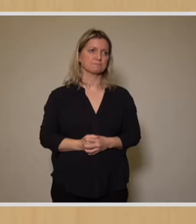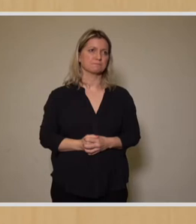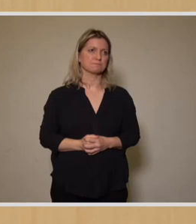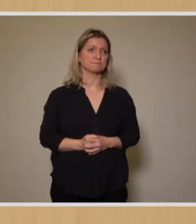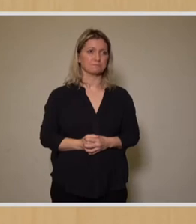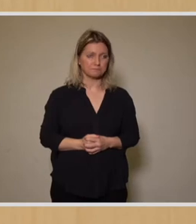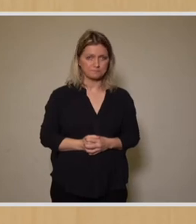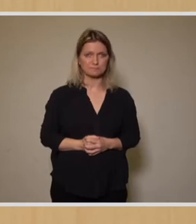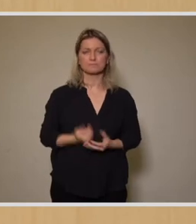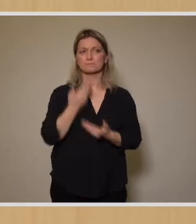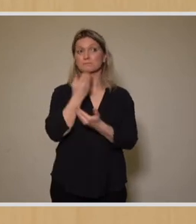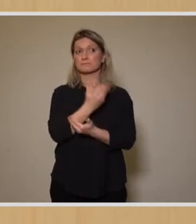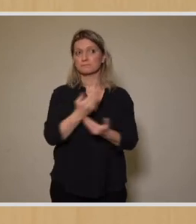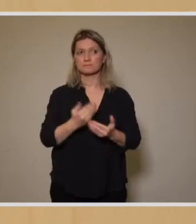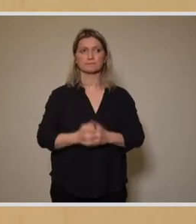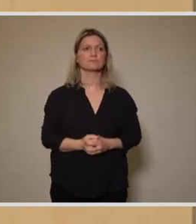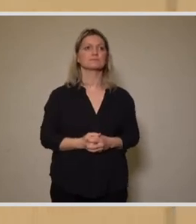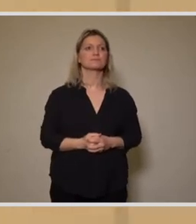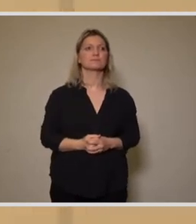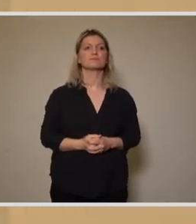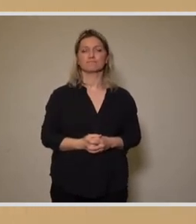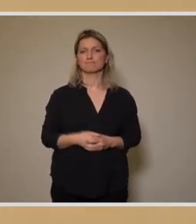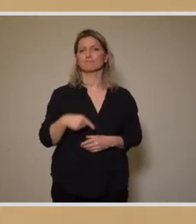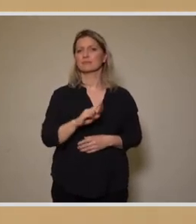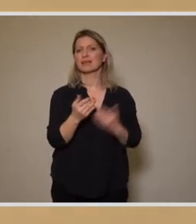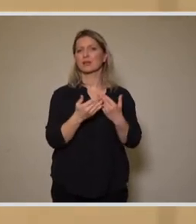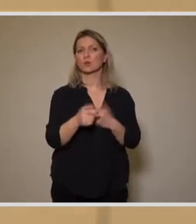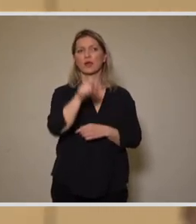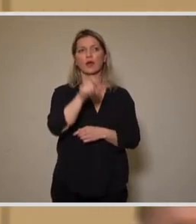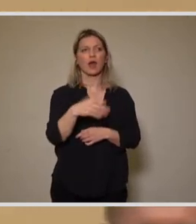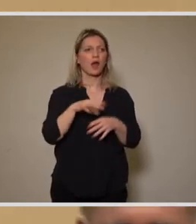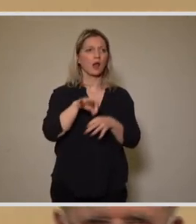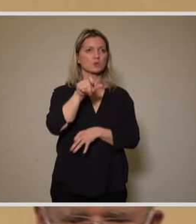Vielen Dank. Bündnis 90 Die Grünen, Herr Löser, bitte.